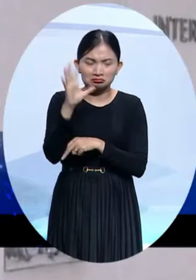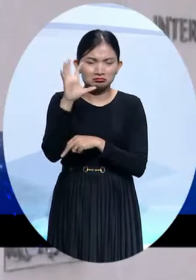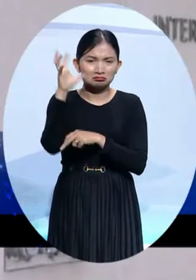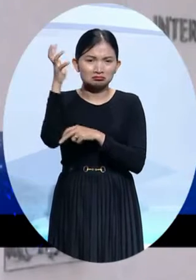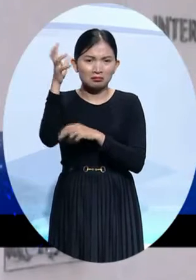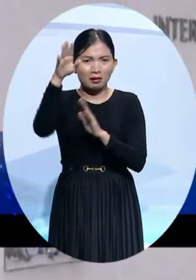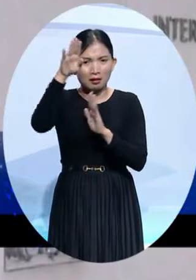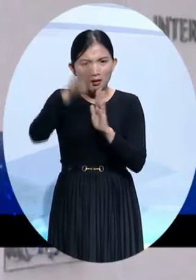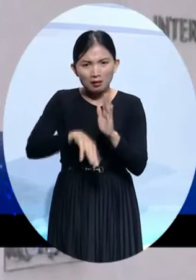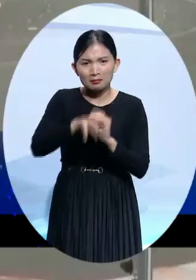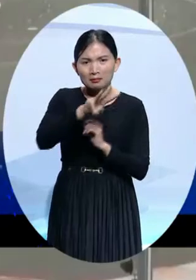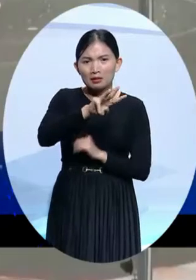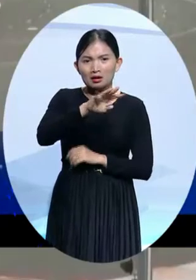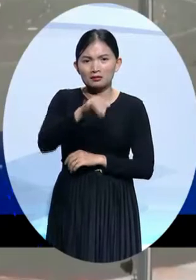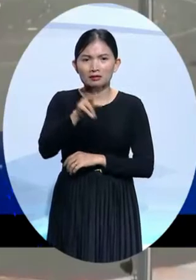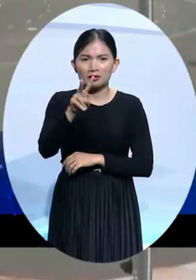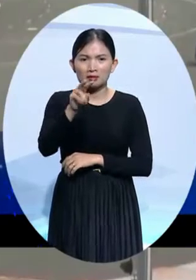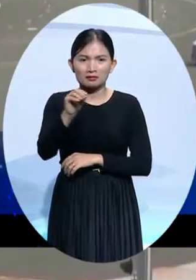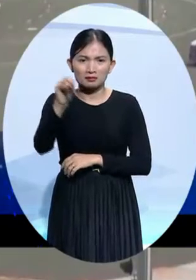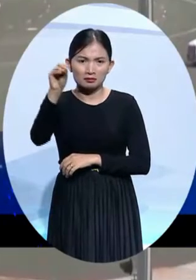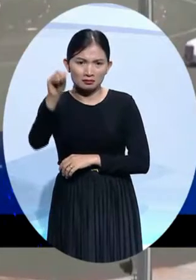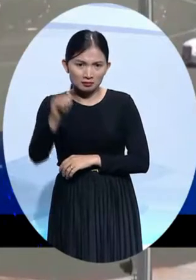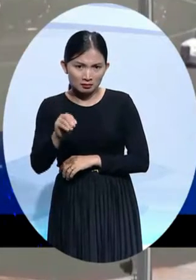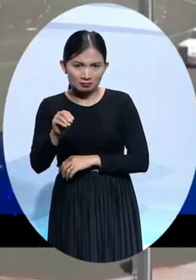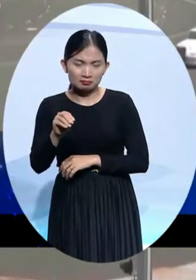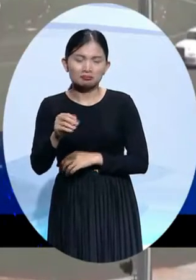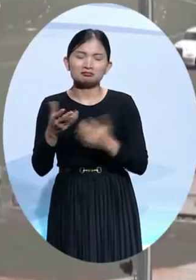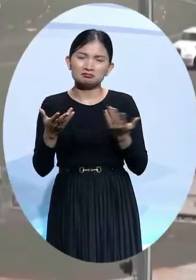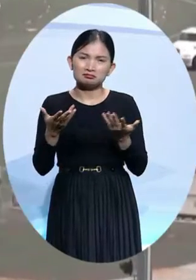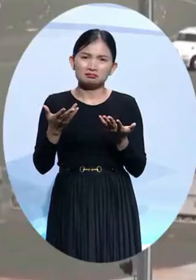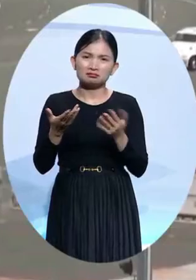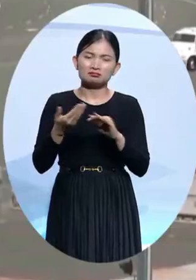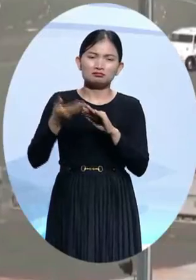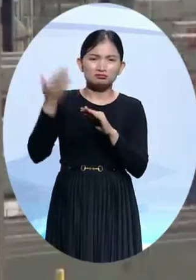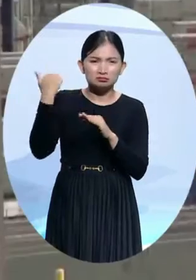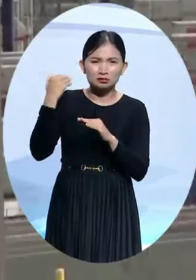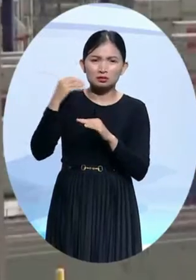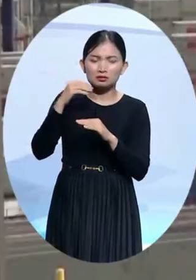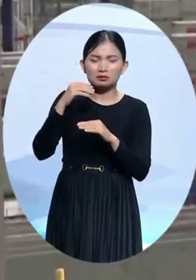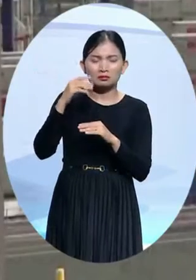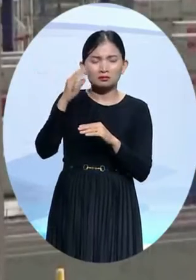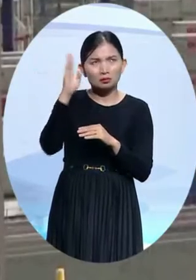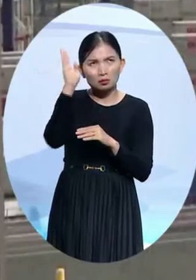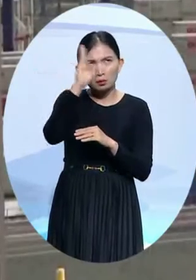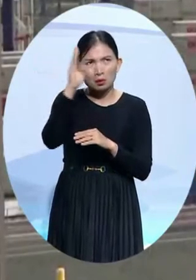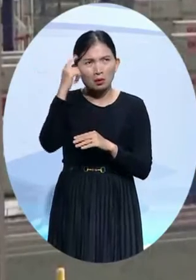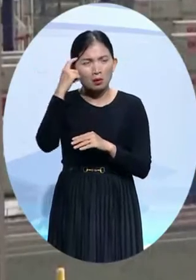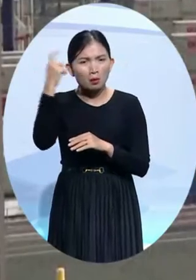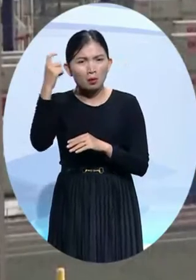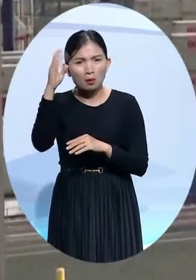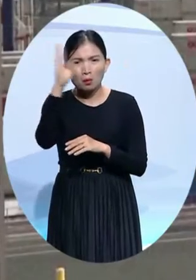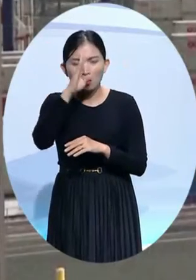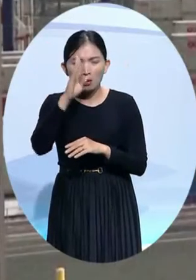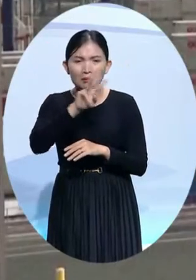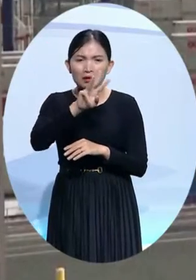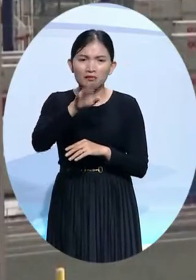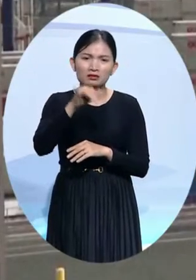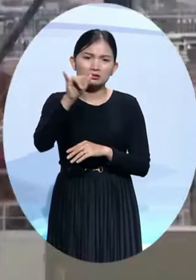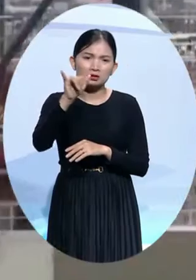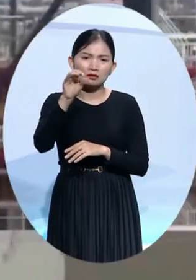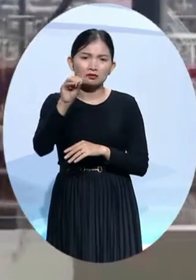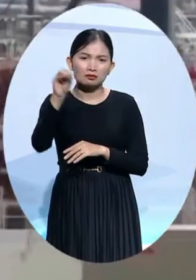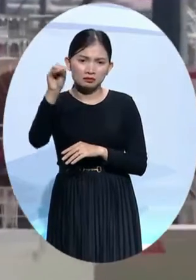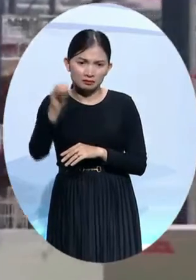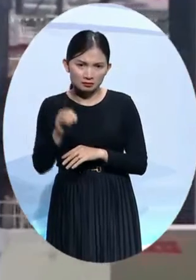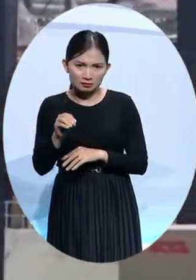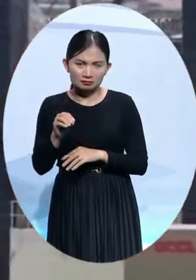xuống 3,2% so với mức dự báo 3,6% hồi tháng 4. Theo IMF, GDP toàn cầu thực sự giảm trong quý 2 do